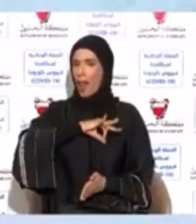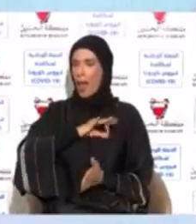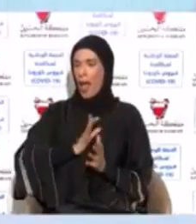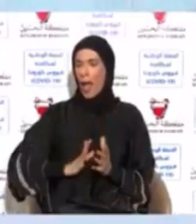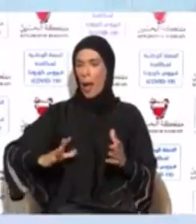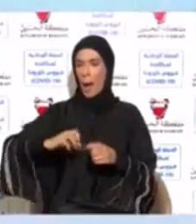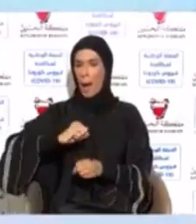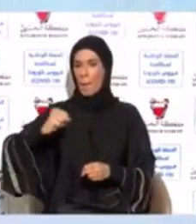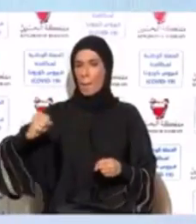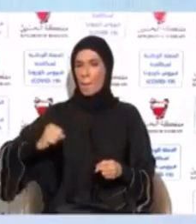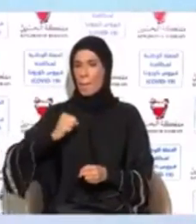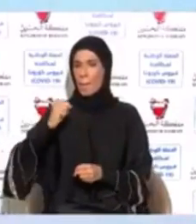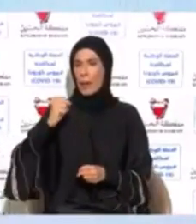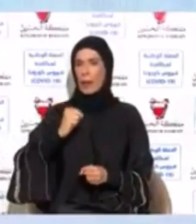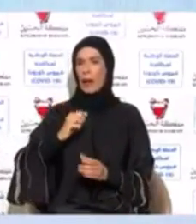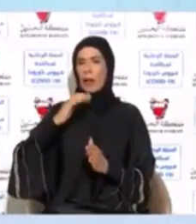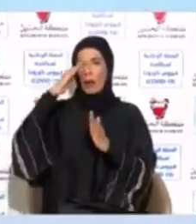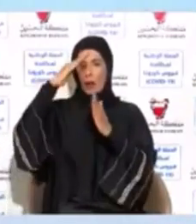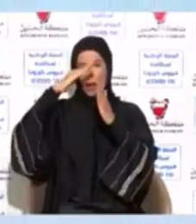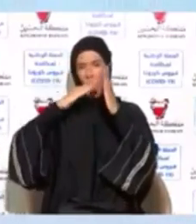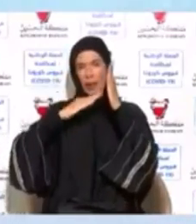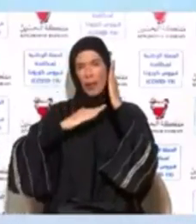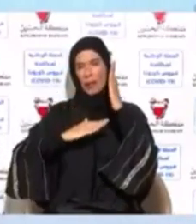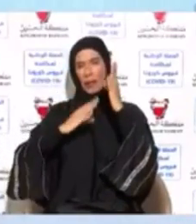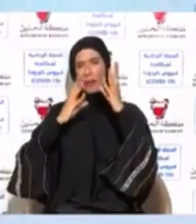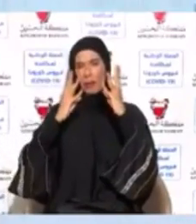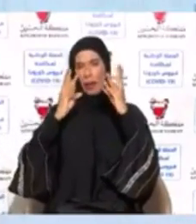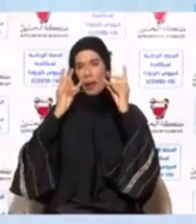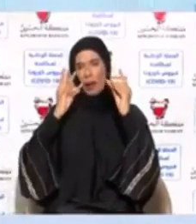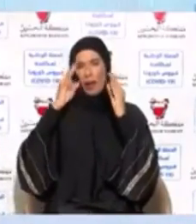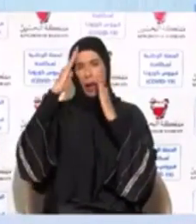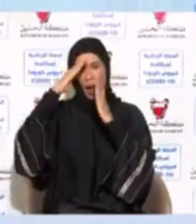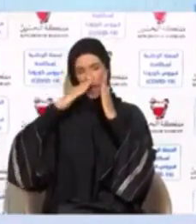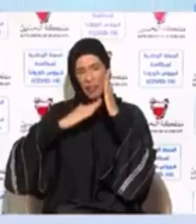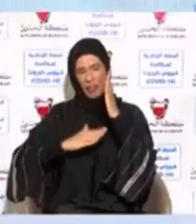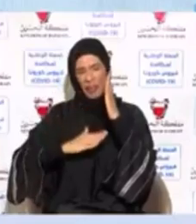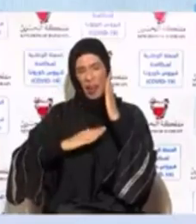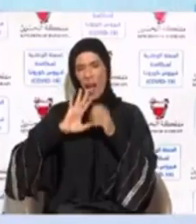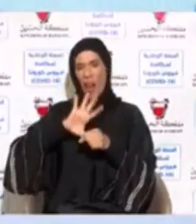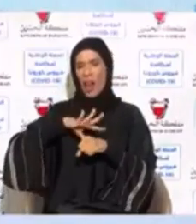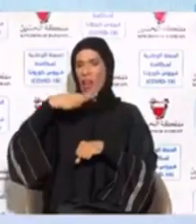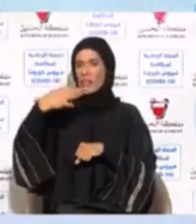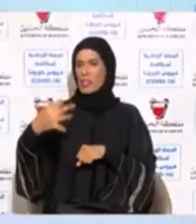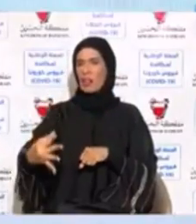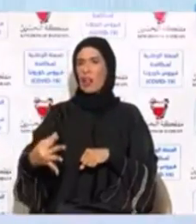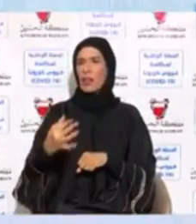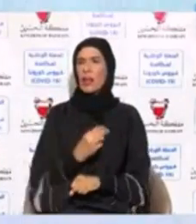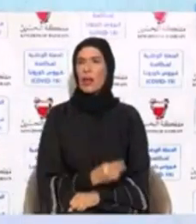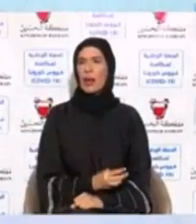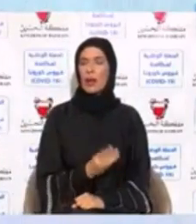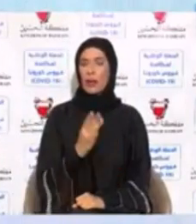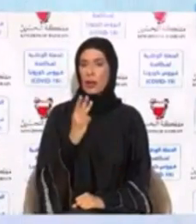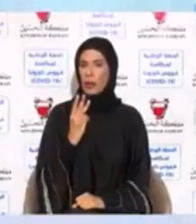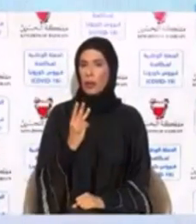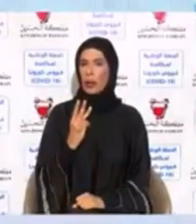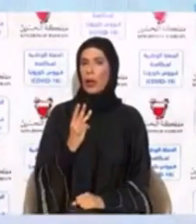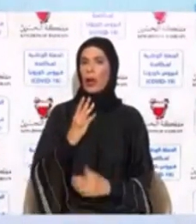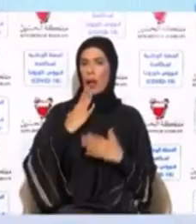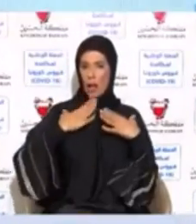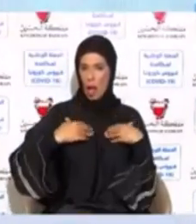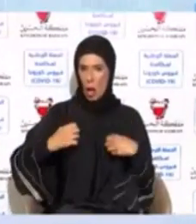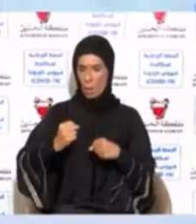الوطني هو نزول الأعداد في هذه المرحلة الجاية، وتذكروا منه ثلاث أهم نصائح: احمي